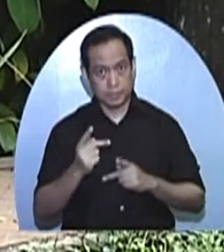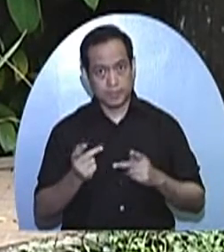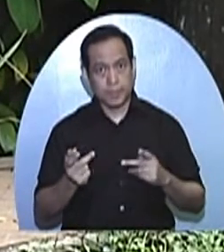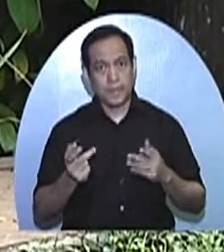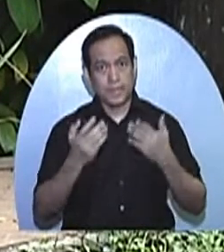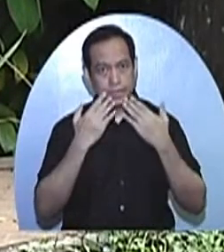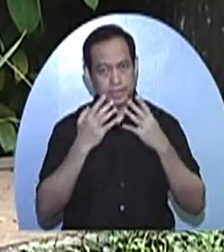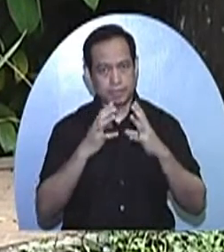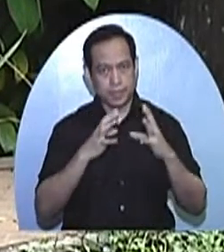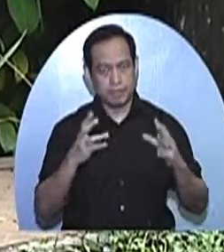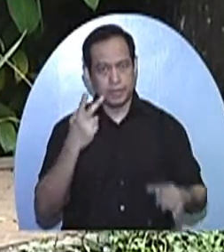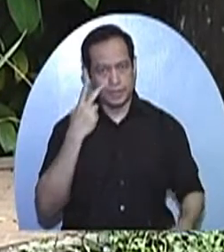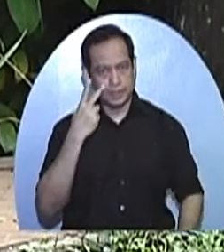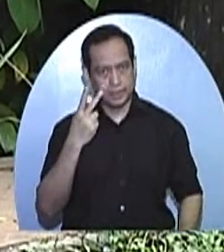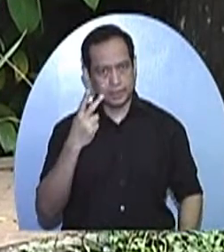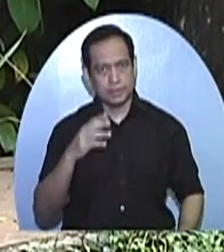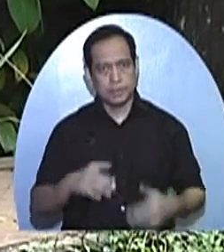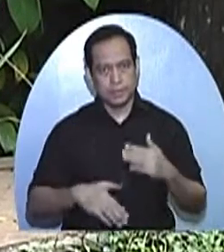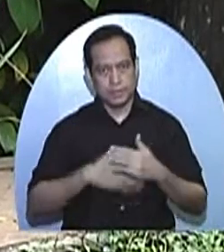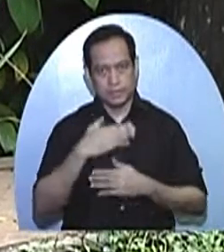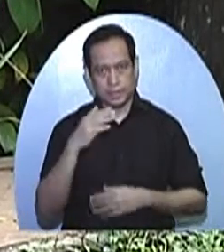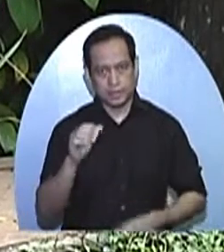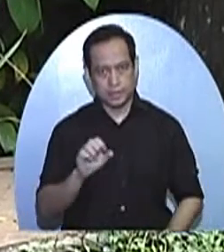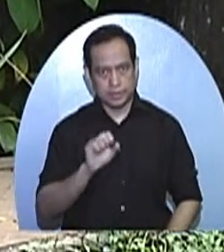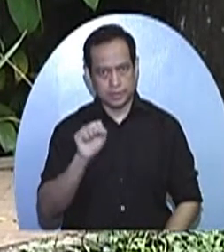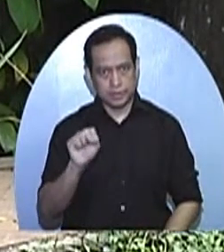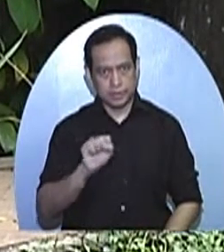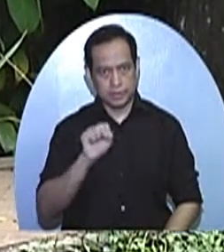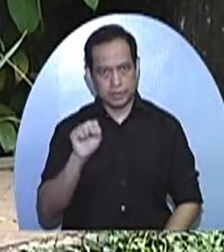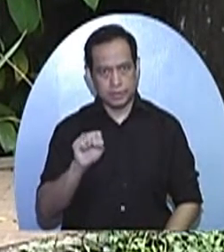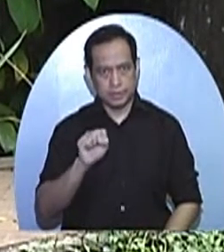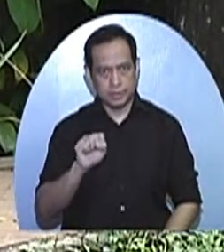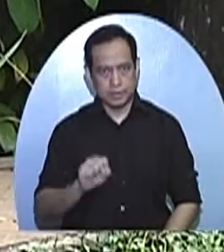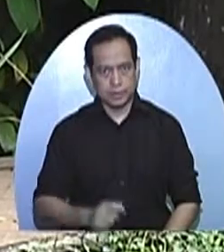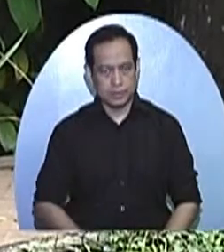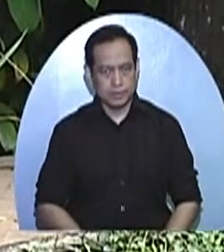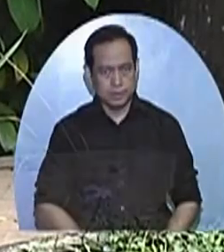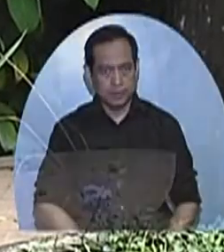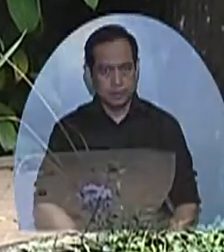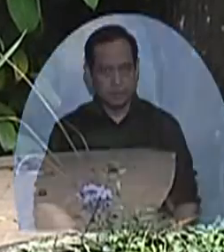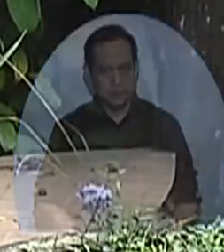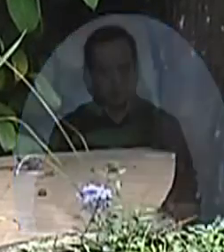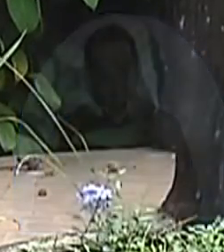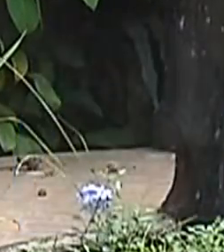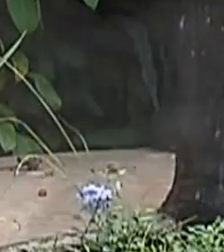sa kapwa. Maraming salamat po. Magkita tayo sa susunod na Sabado.